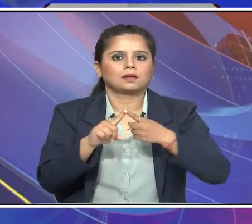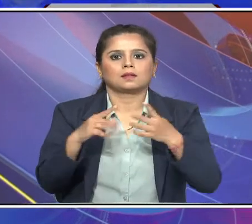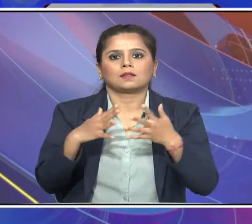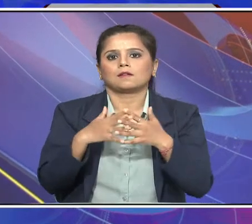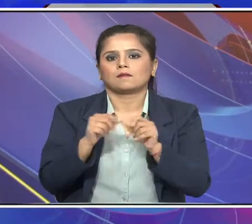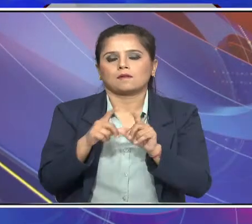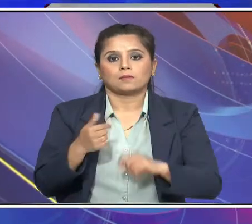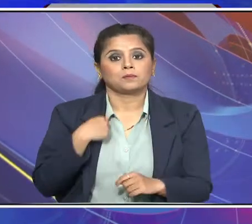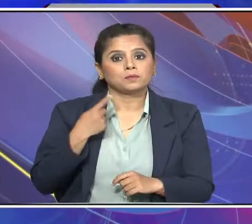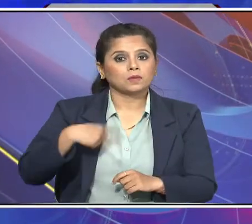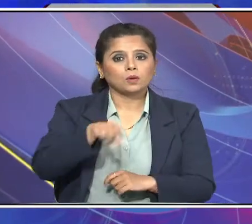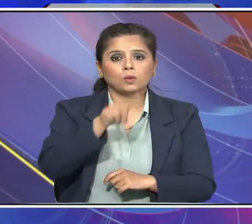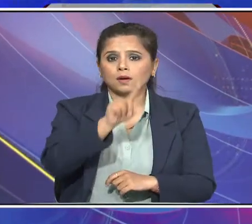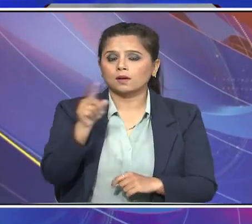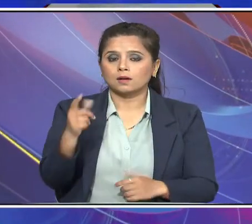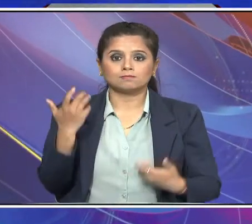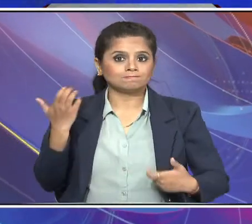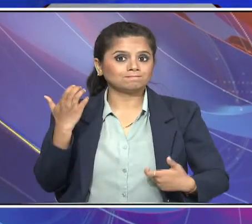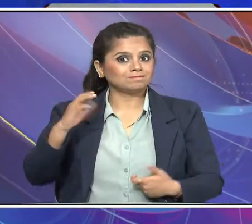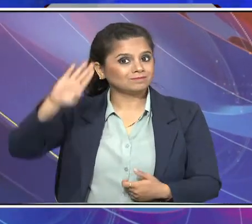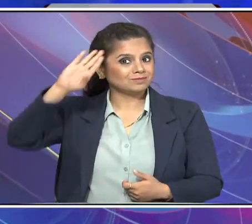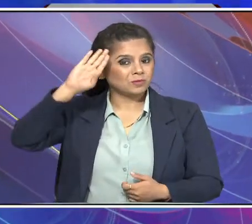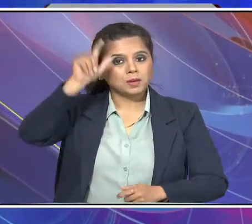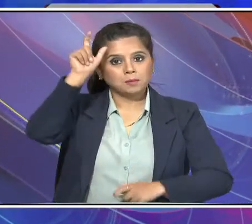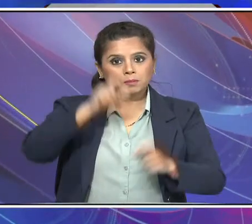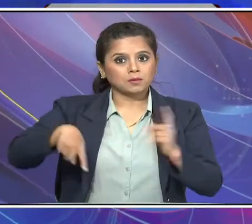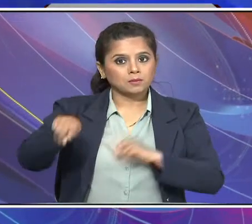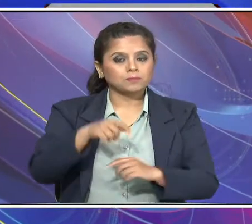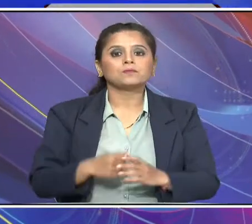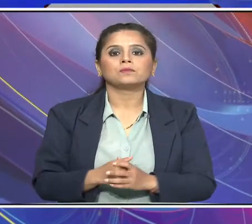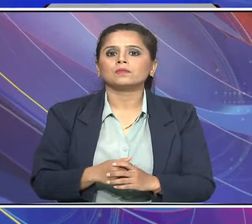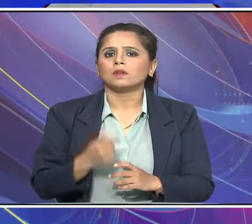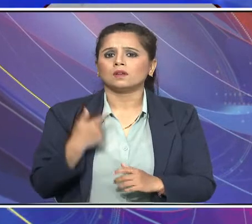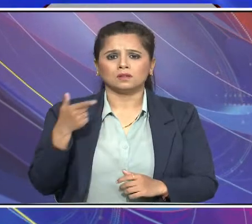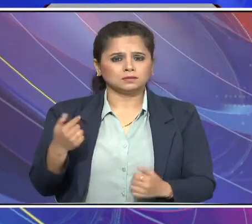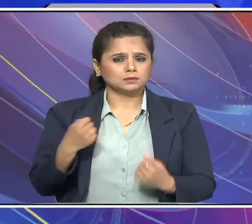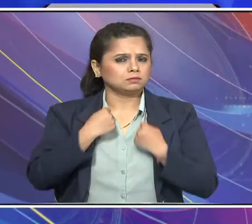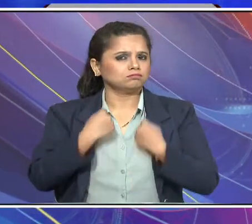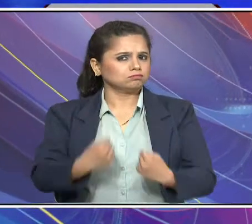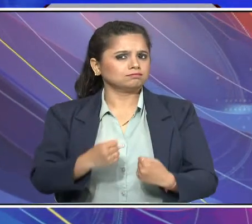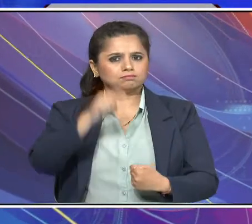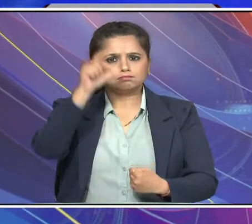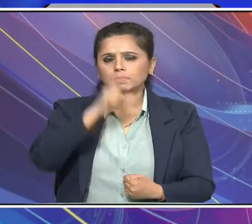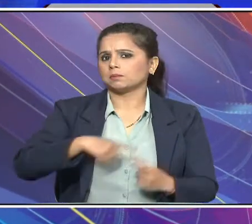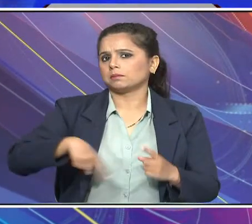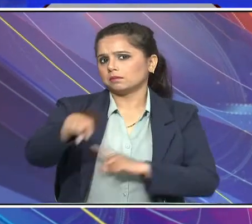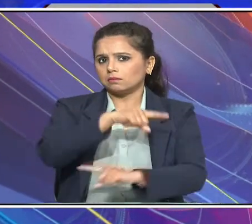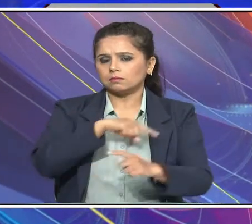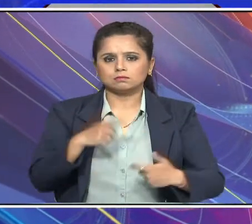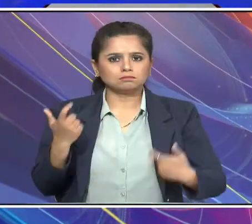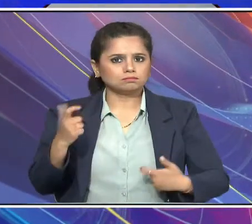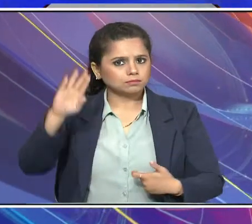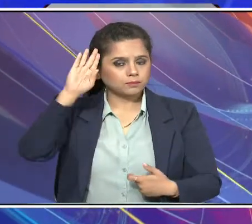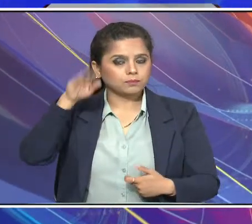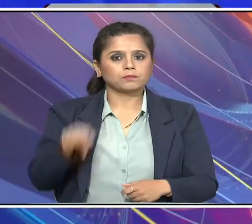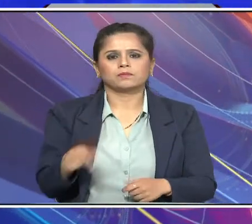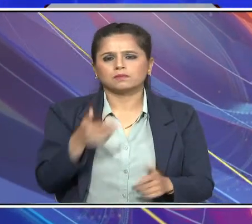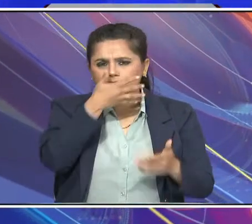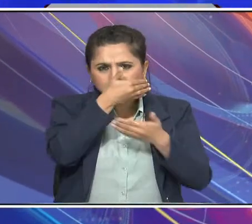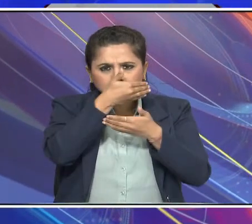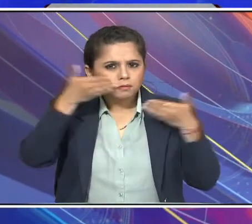हमारे 11 जवान जो हमारे बहादुर जवानों की नक्सलवादी